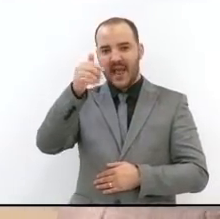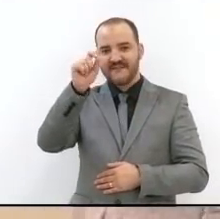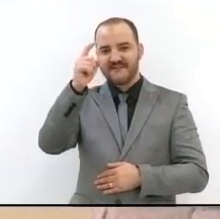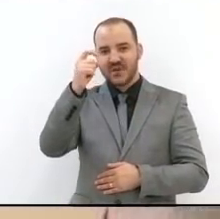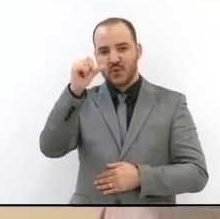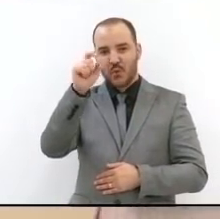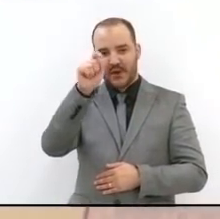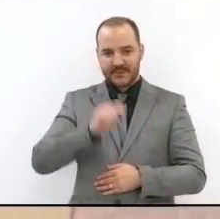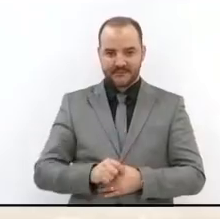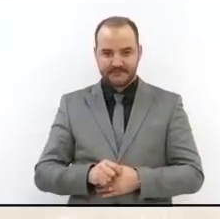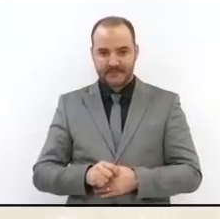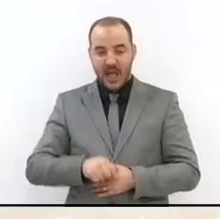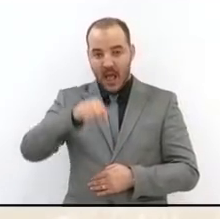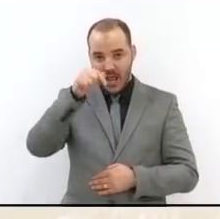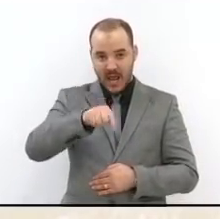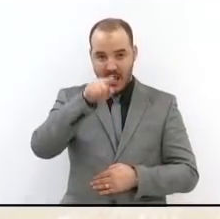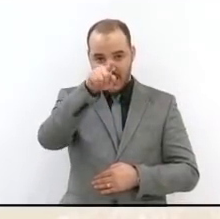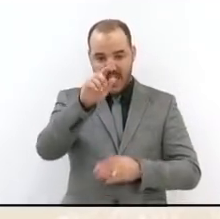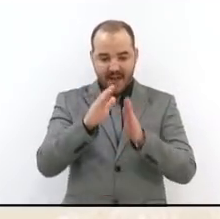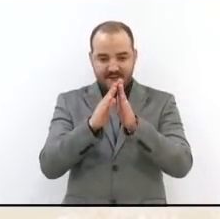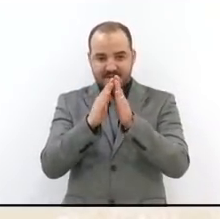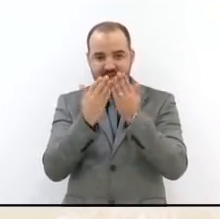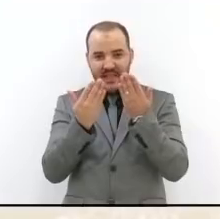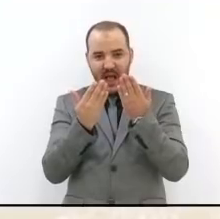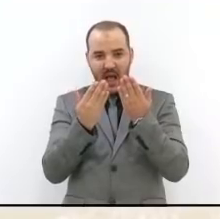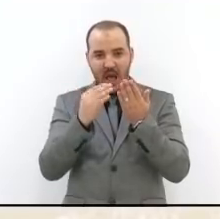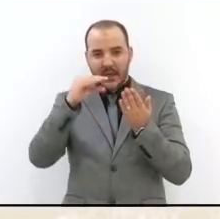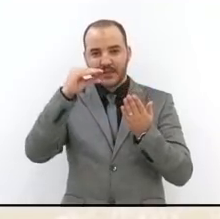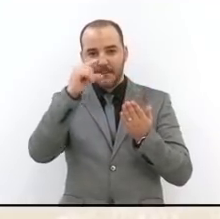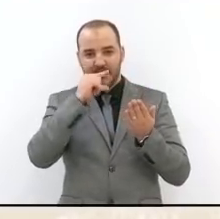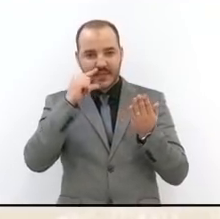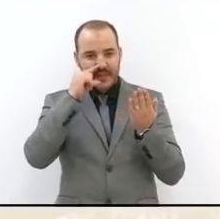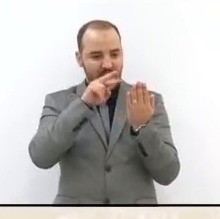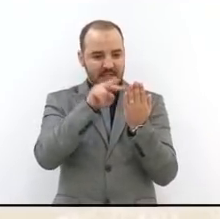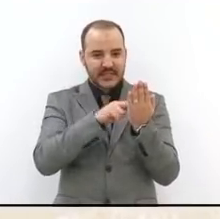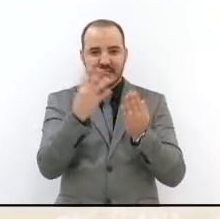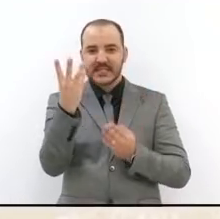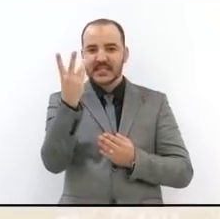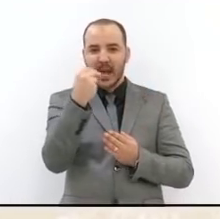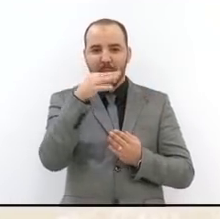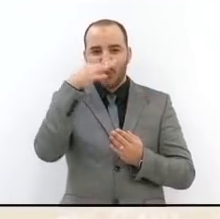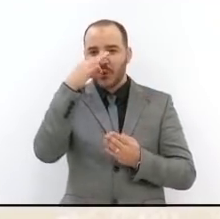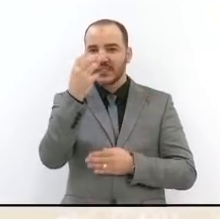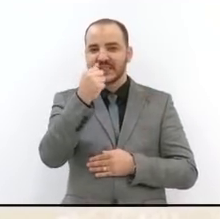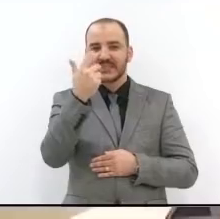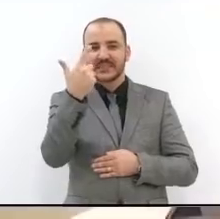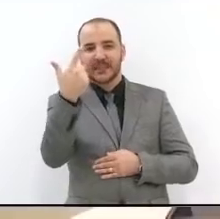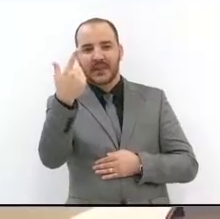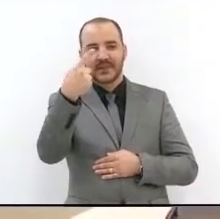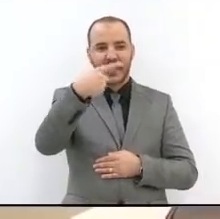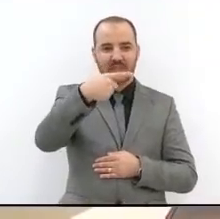أبنائي افتحوا كتبكم صفحة 13 وتابعوا معي تلاوتي للآيات الكريمة.